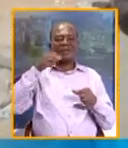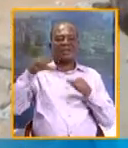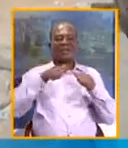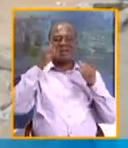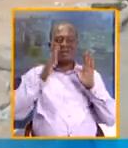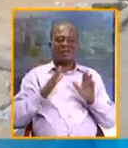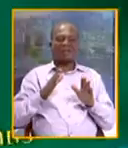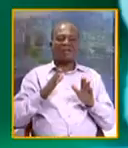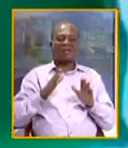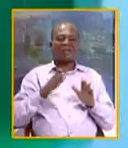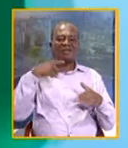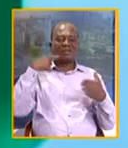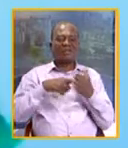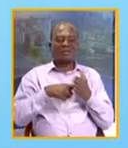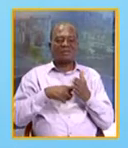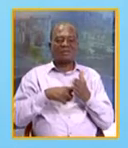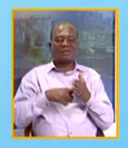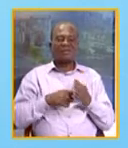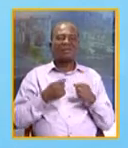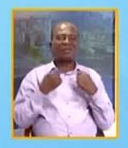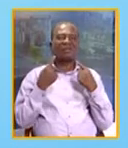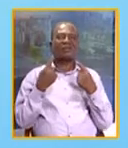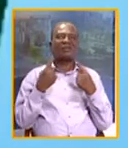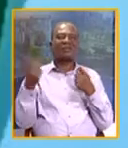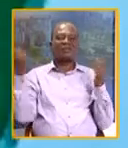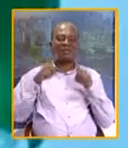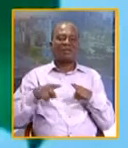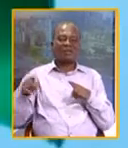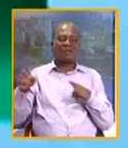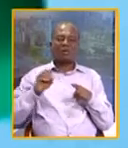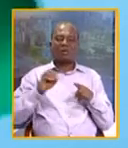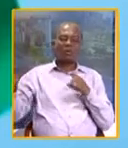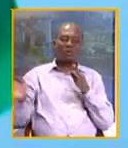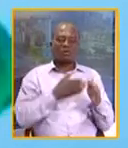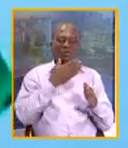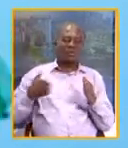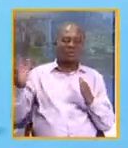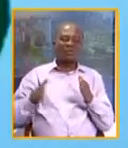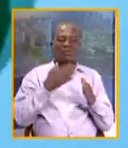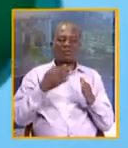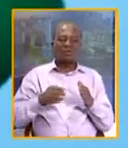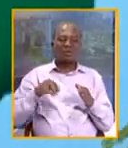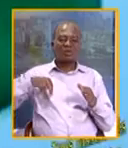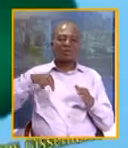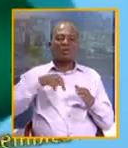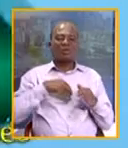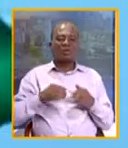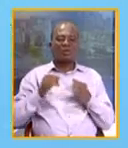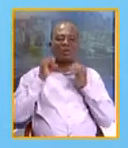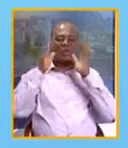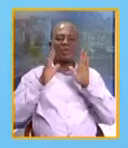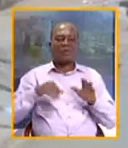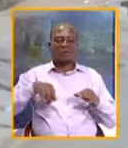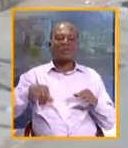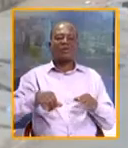il y avait des consciences et qu'on chante l'hymne national on se nourrit voir et nous sentons fillette les